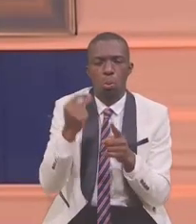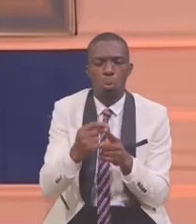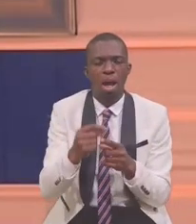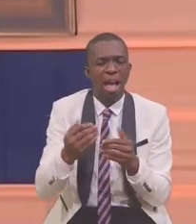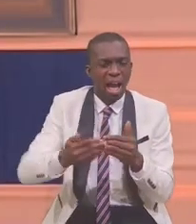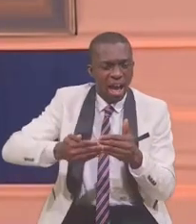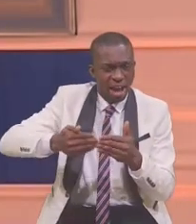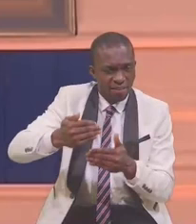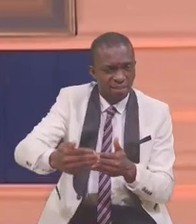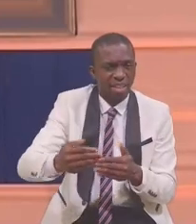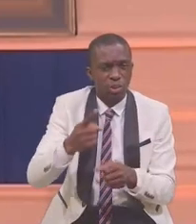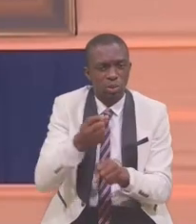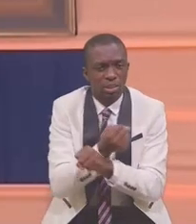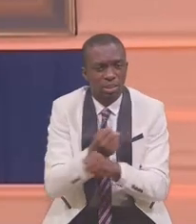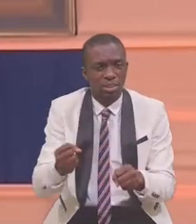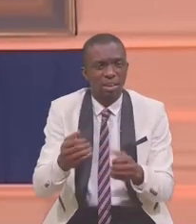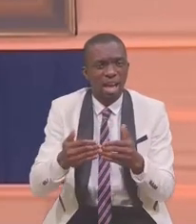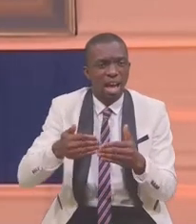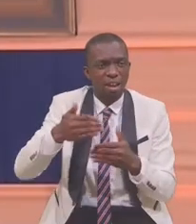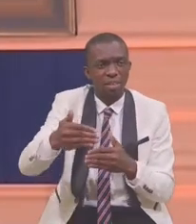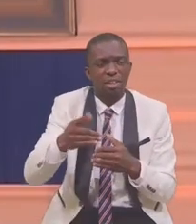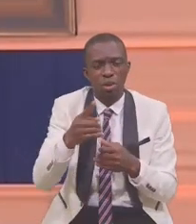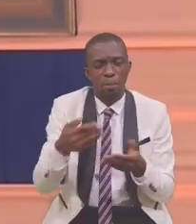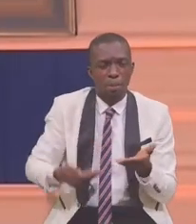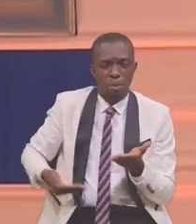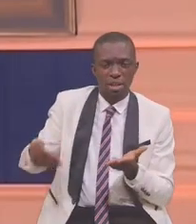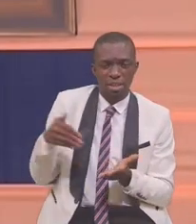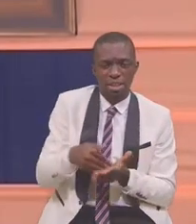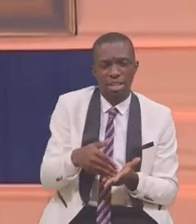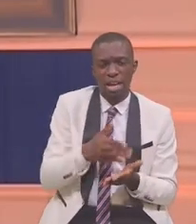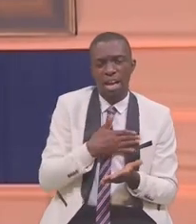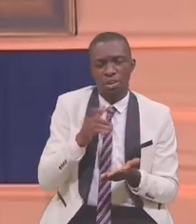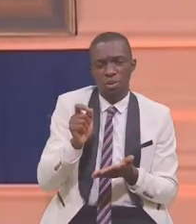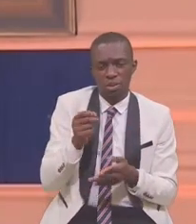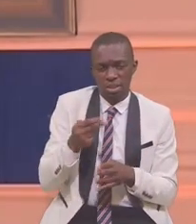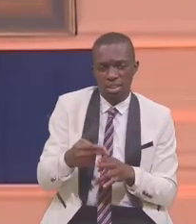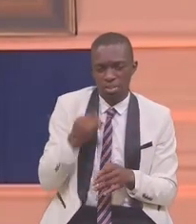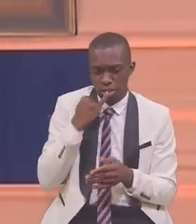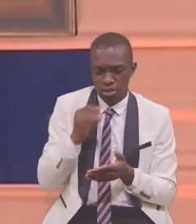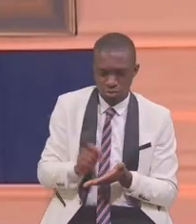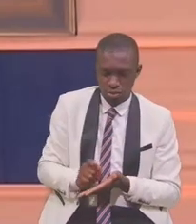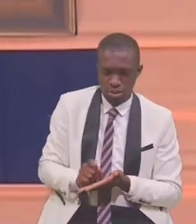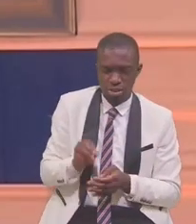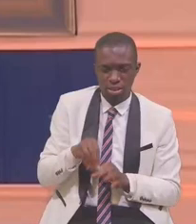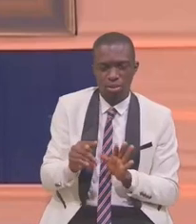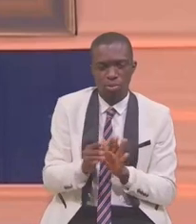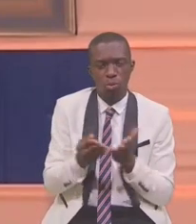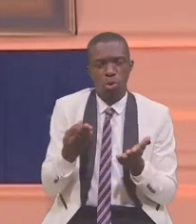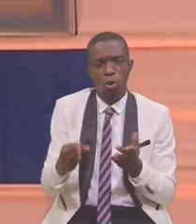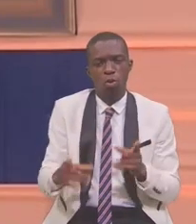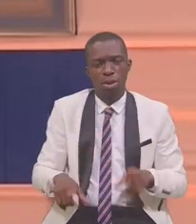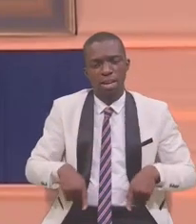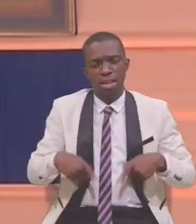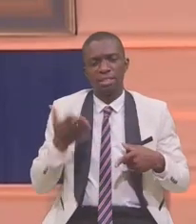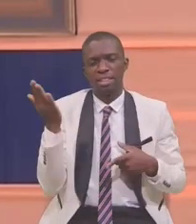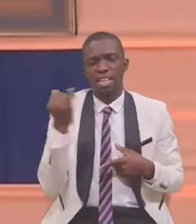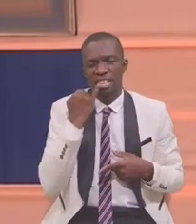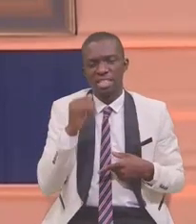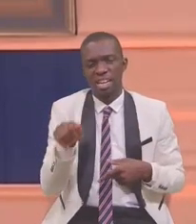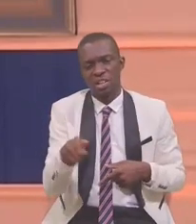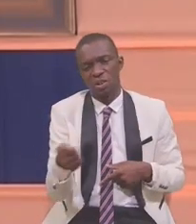après que nous sommes sauvés, nés de nouveau et que nos noms sont écrits dans le livre de vie. Il y a une